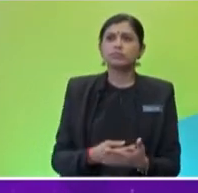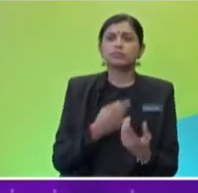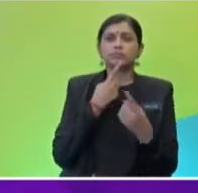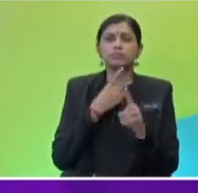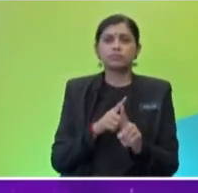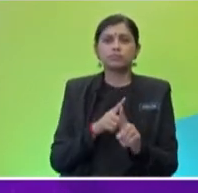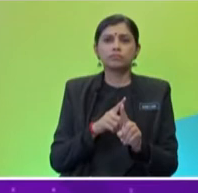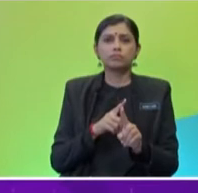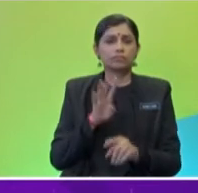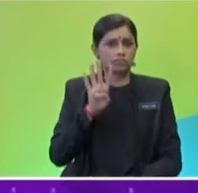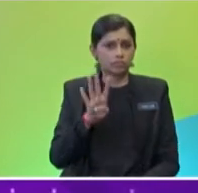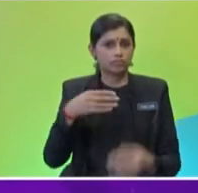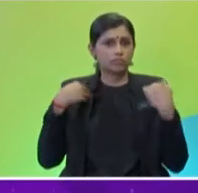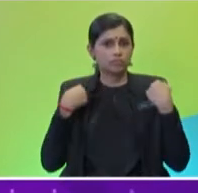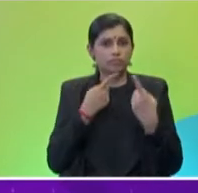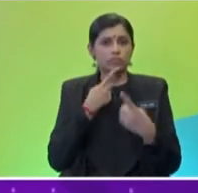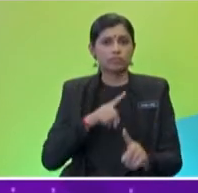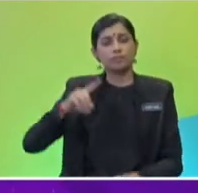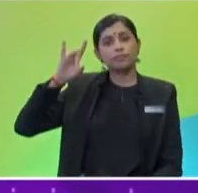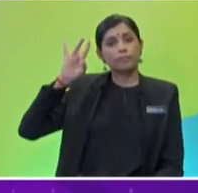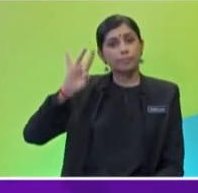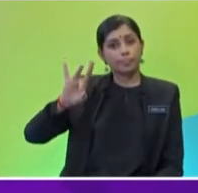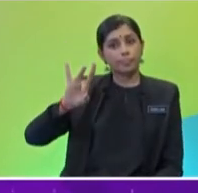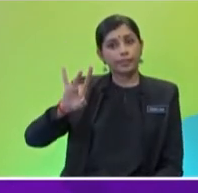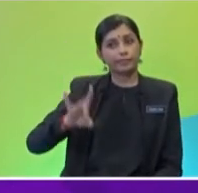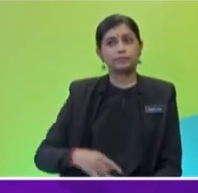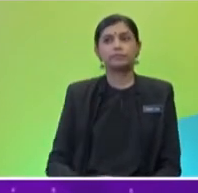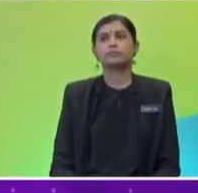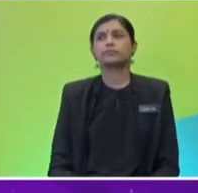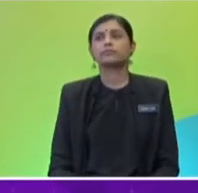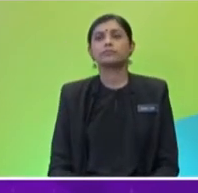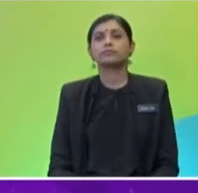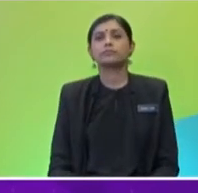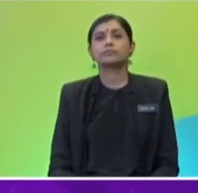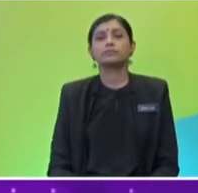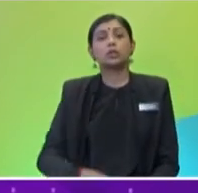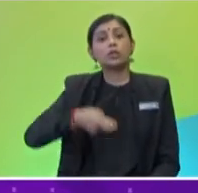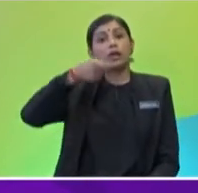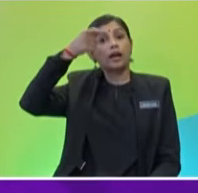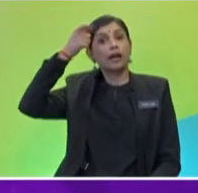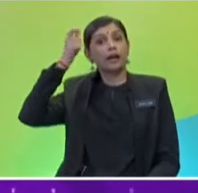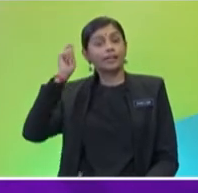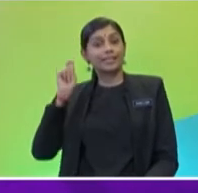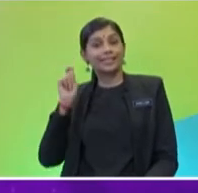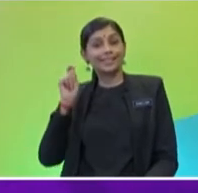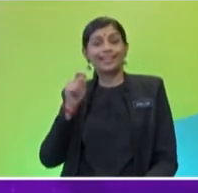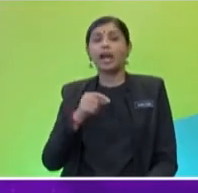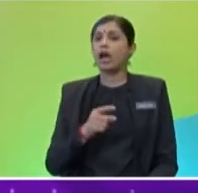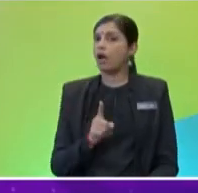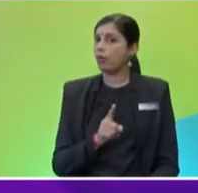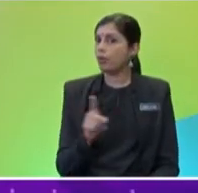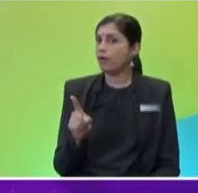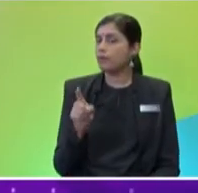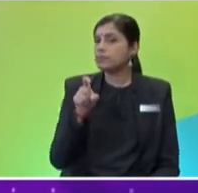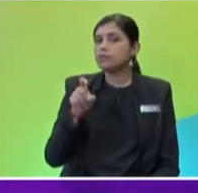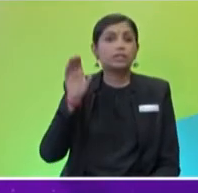8 katanya. 4. Jadi jawapan ini yang kita kaitkan dengan awal permulaan arahan nak apa? Ada berapa kumpulan?